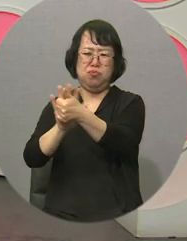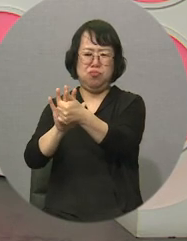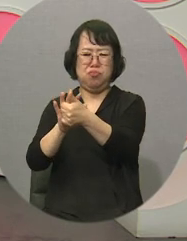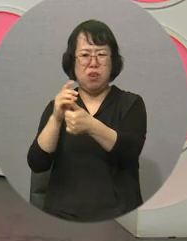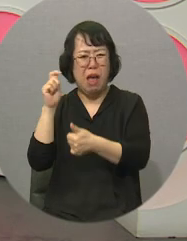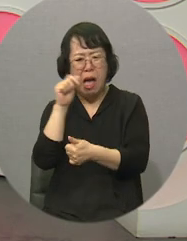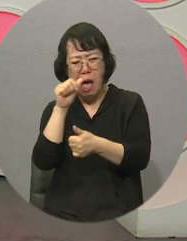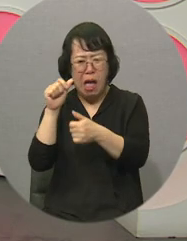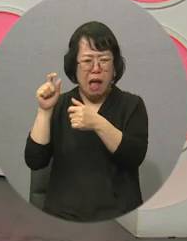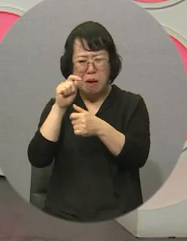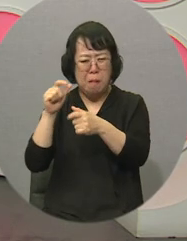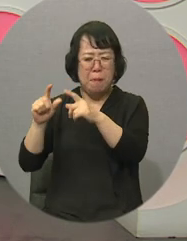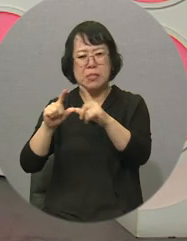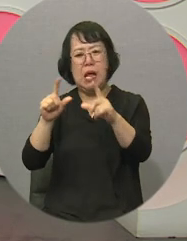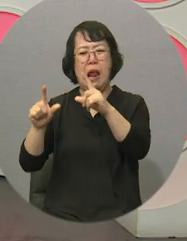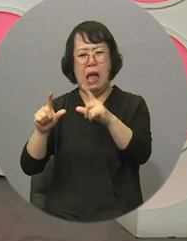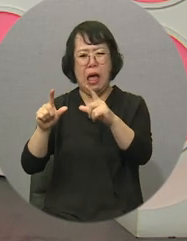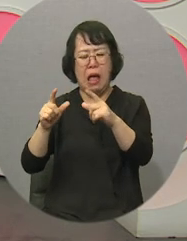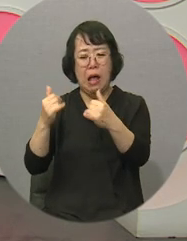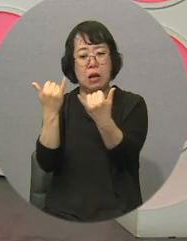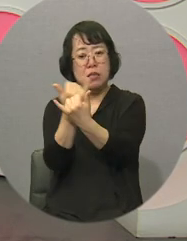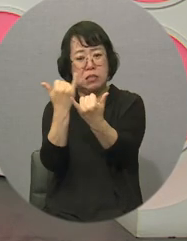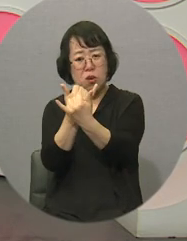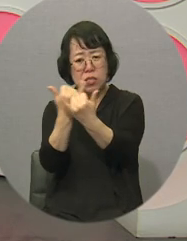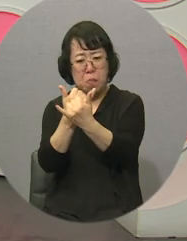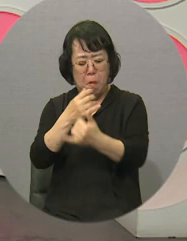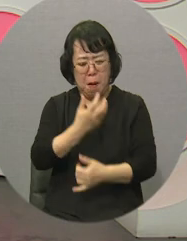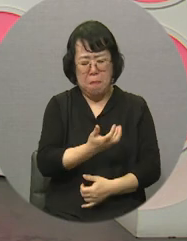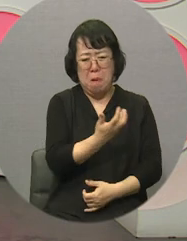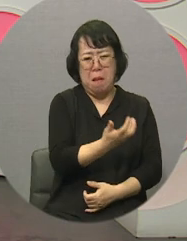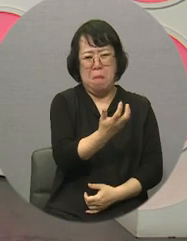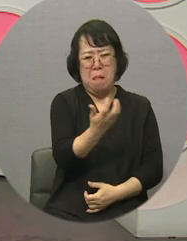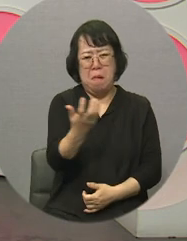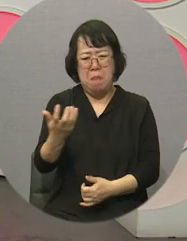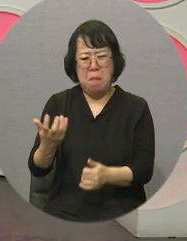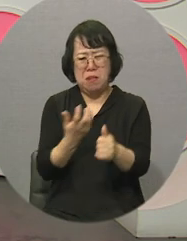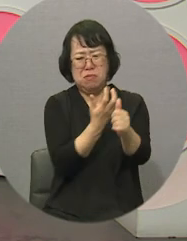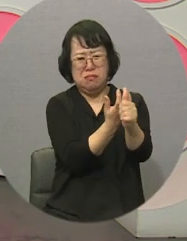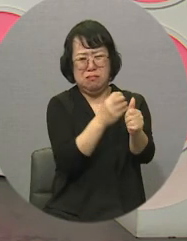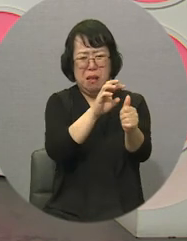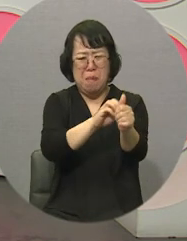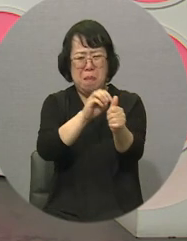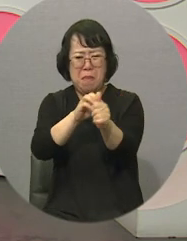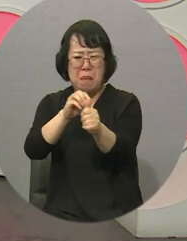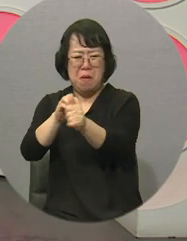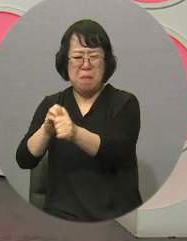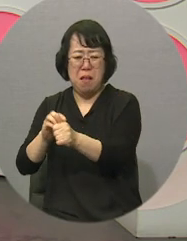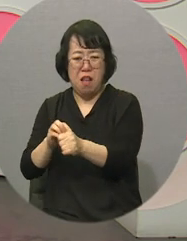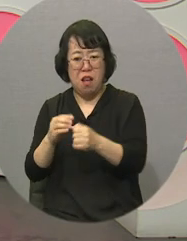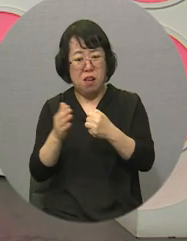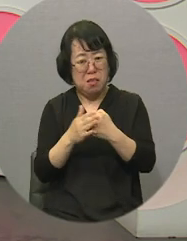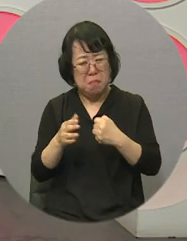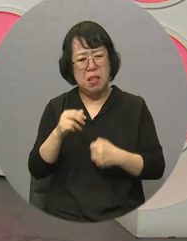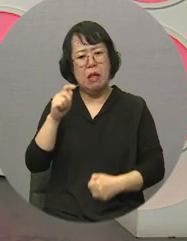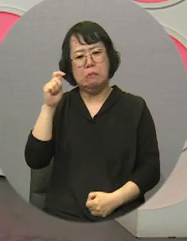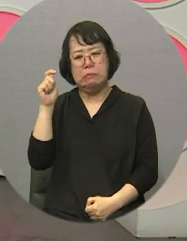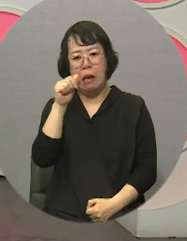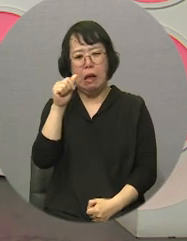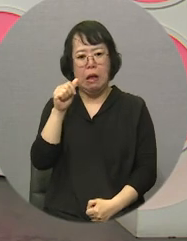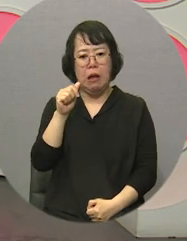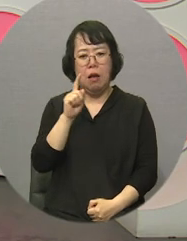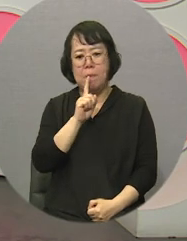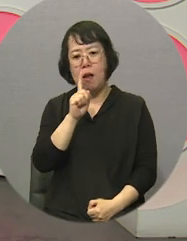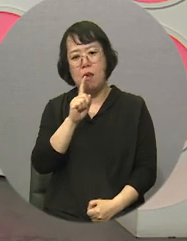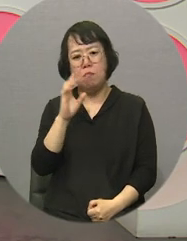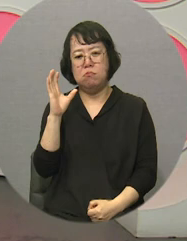적부터 친척 집을 전전한 저는 필요 이상으로 눈치도 늘고 말수가 줄었습니다.